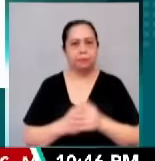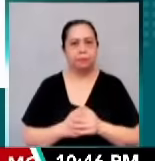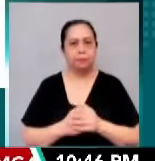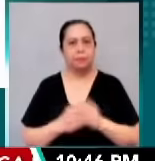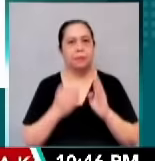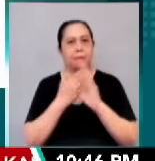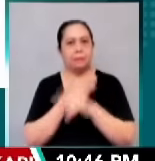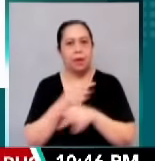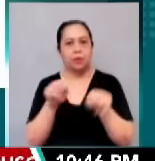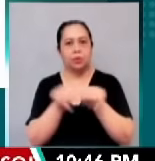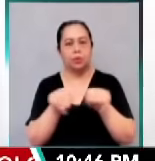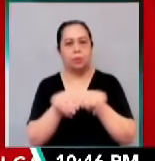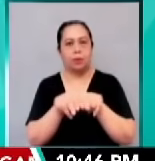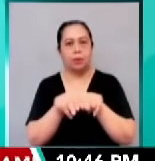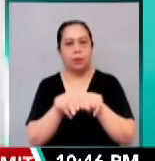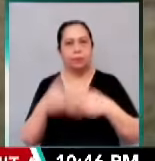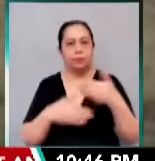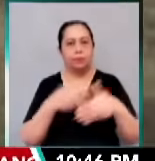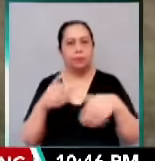ang operasyon ng paliparan.